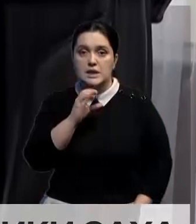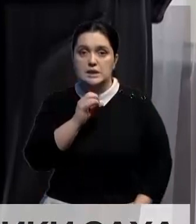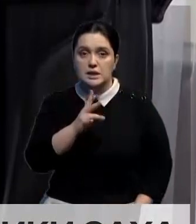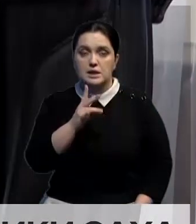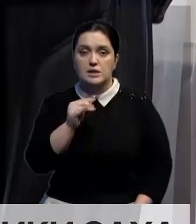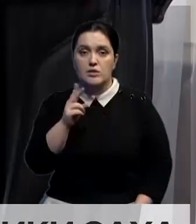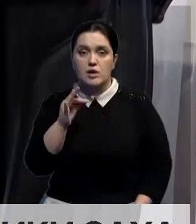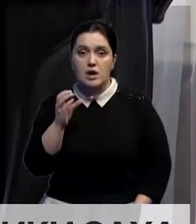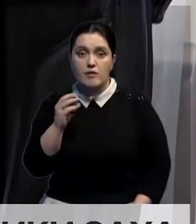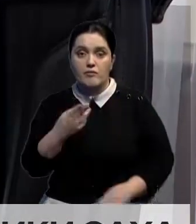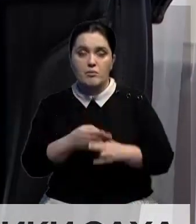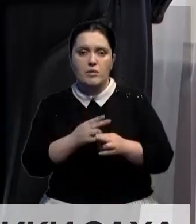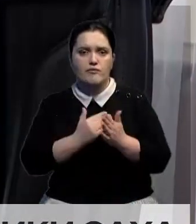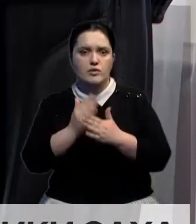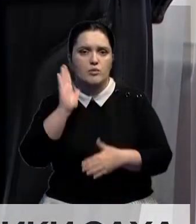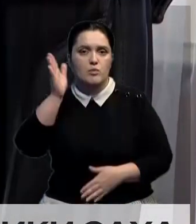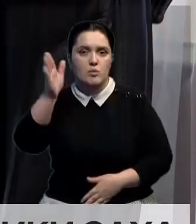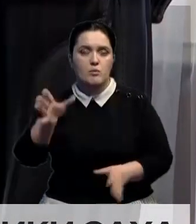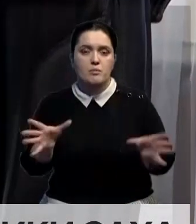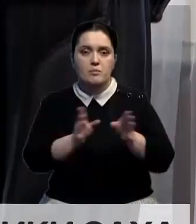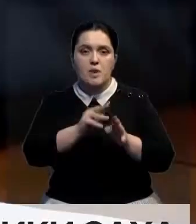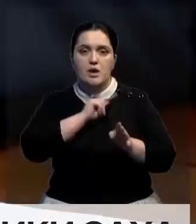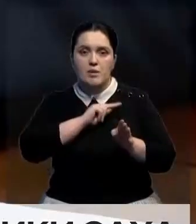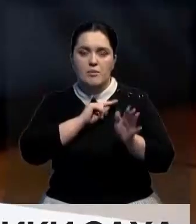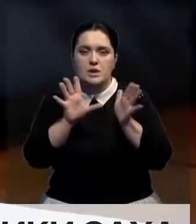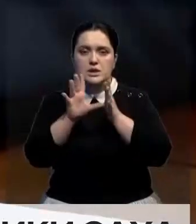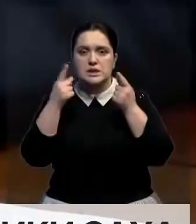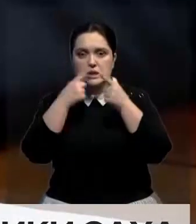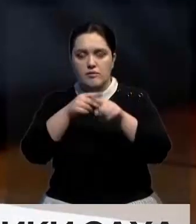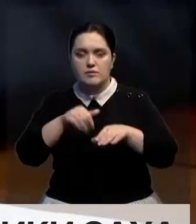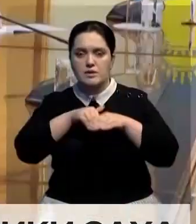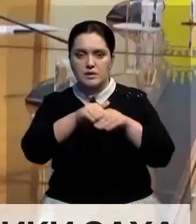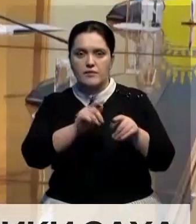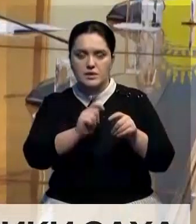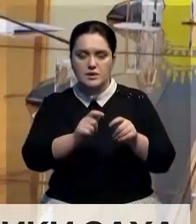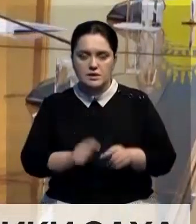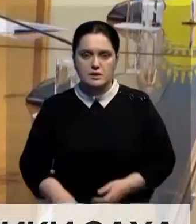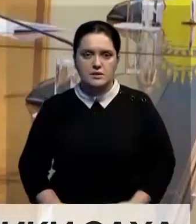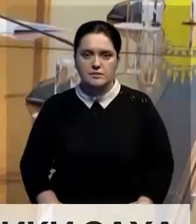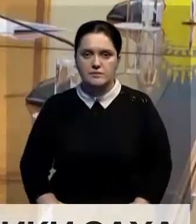Николаев обозначил высокие перспективы сотрудничества в области цифровых технологий и инвестиций.